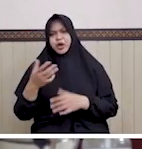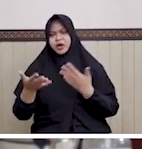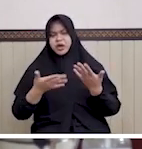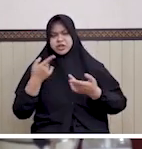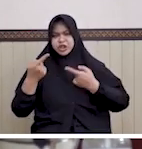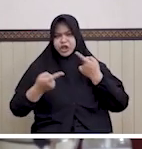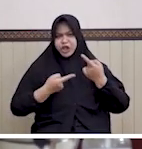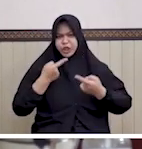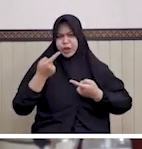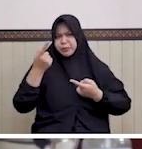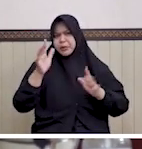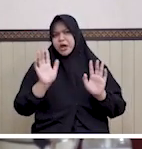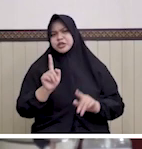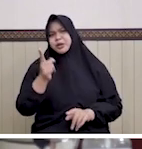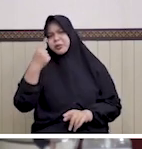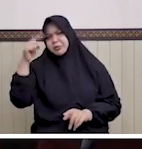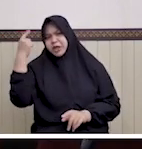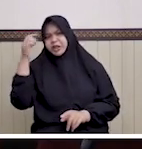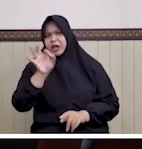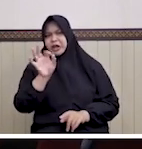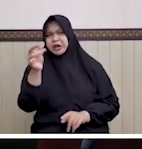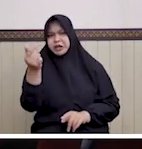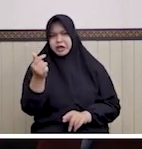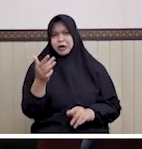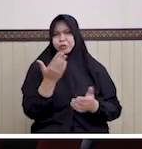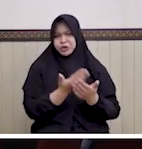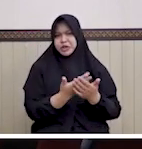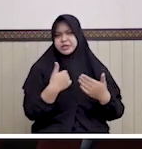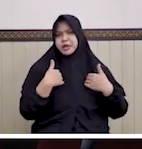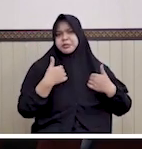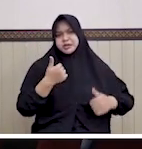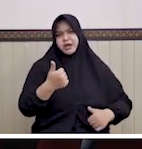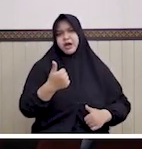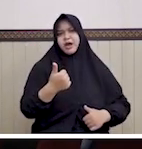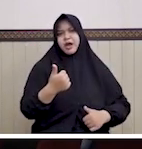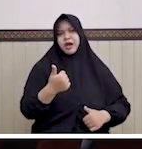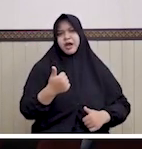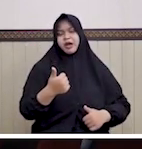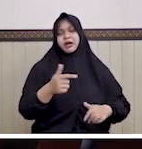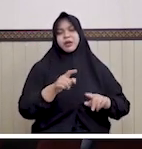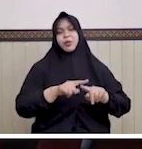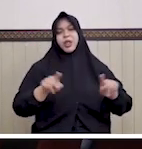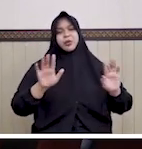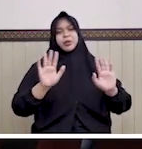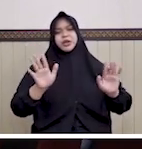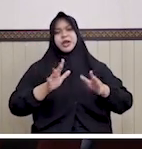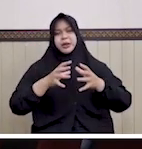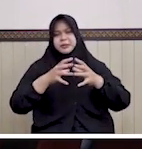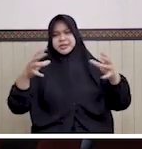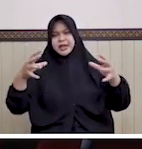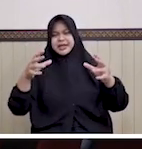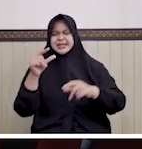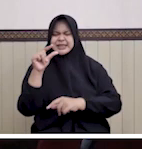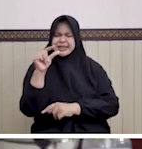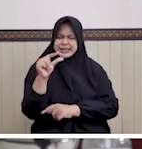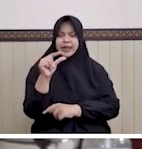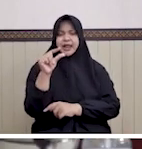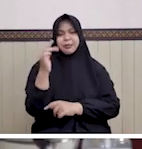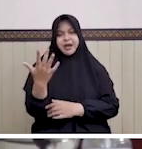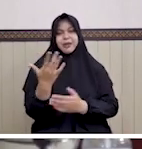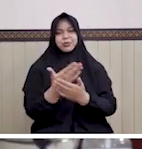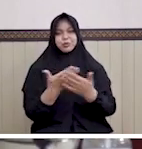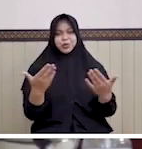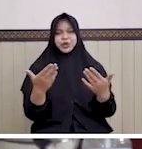masa pemerintah gak punya anggaran enggak ada cerita buktinya saya bisa tuh ya card Palu pun tidak dalam hal yang besar tapi sekecil